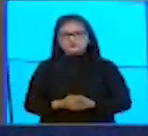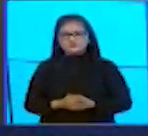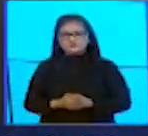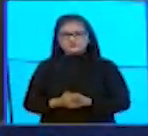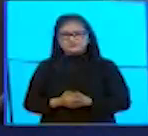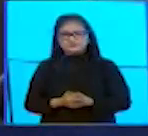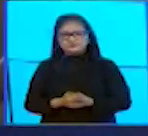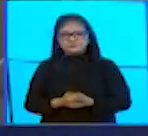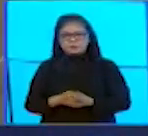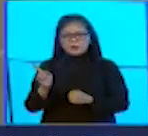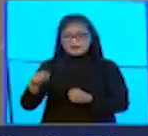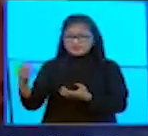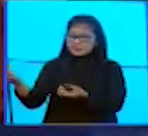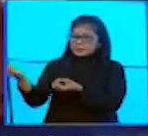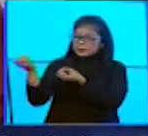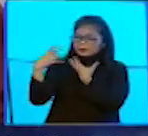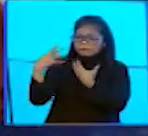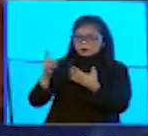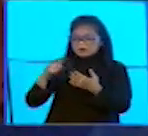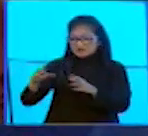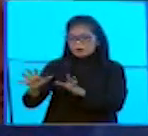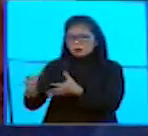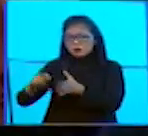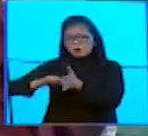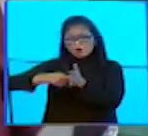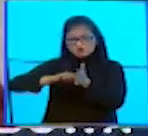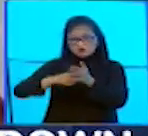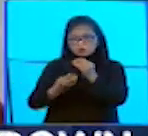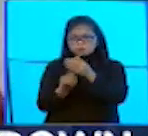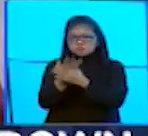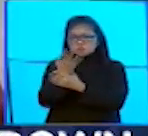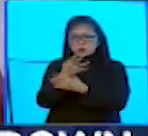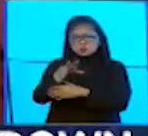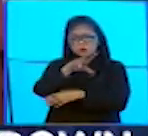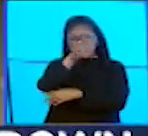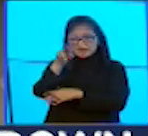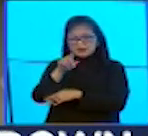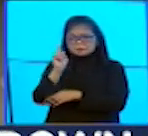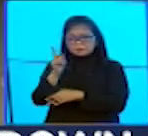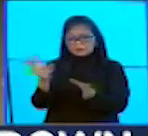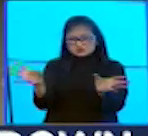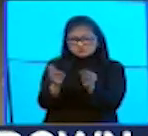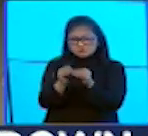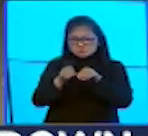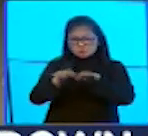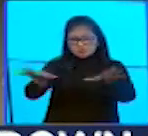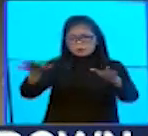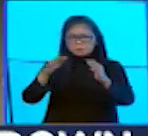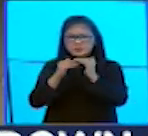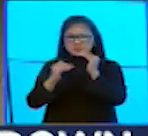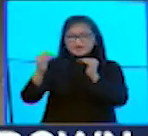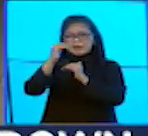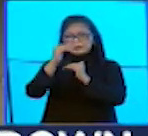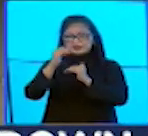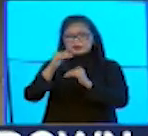Wacana lockdown atau karantina wilayah kembali mengemuka di Jawa Barat di tengah tingginya angka penularan COVID-19. Termasuk dari